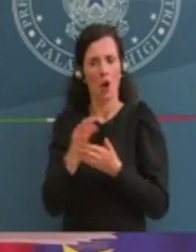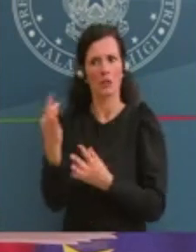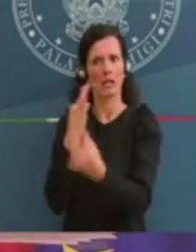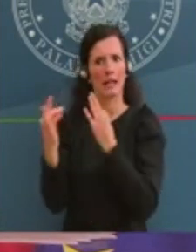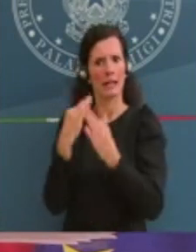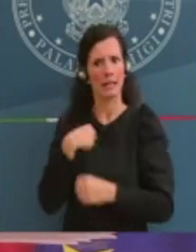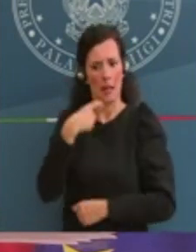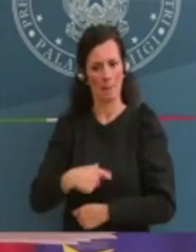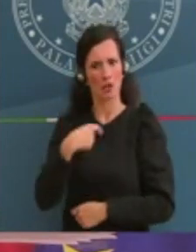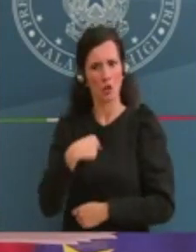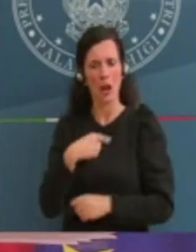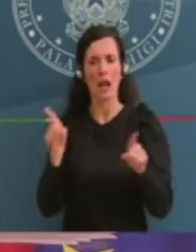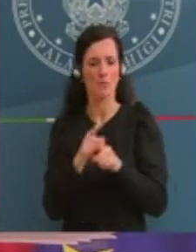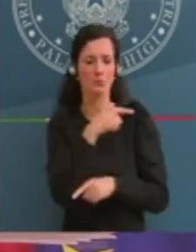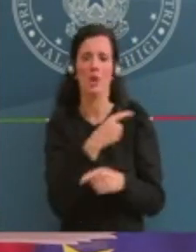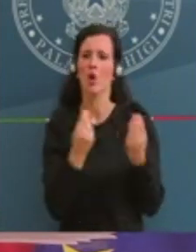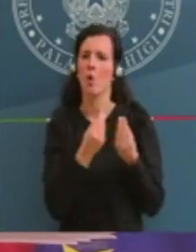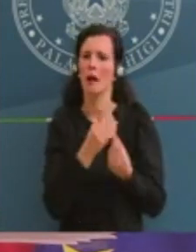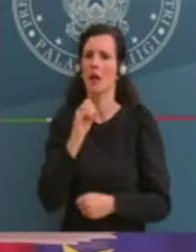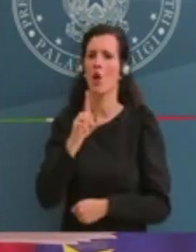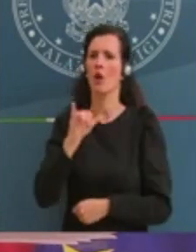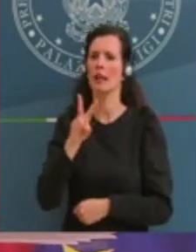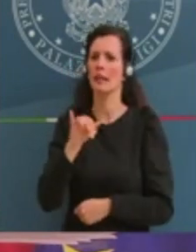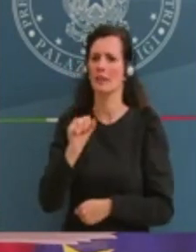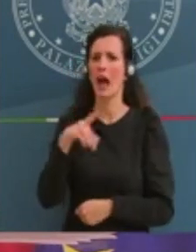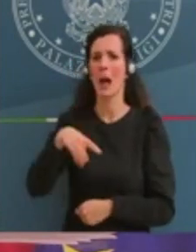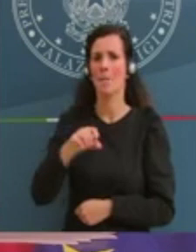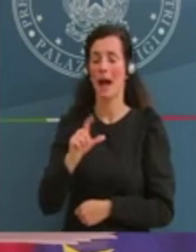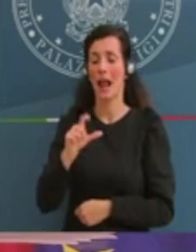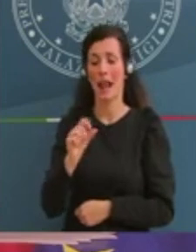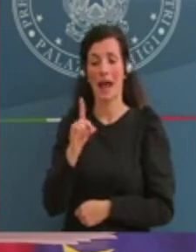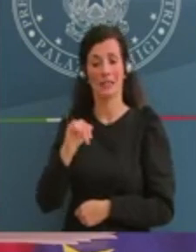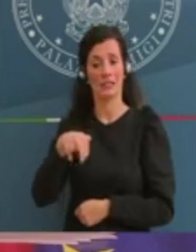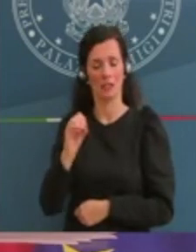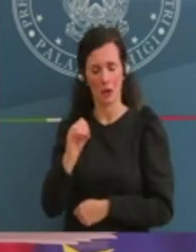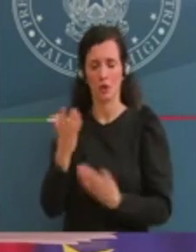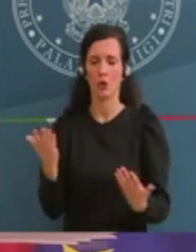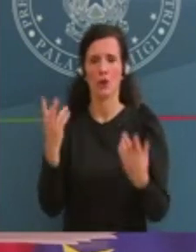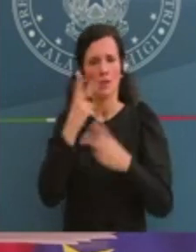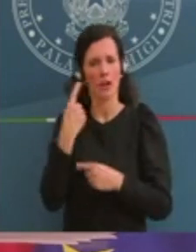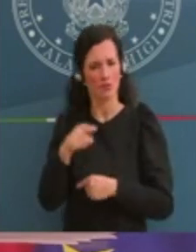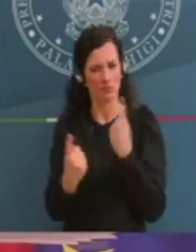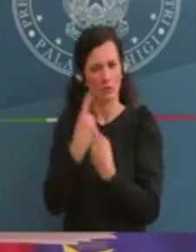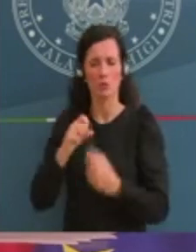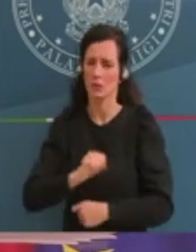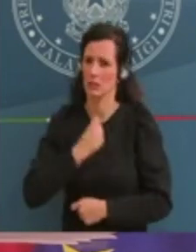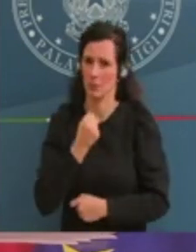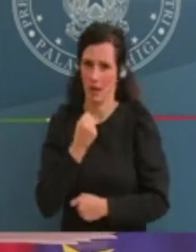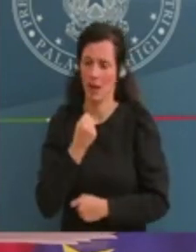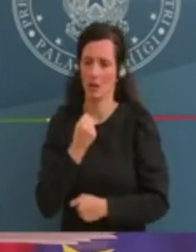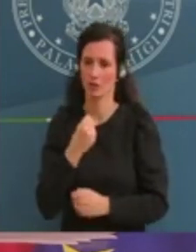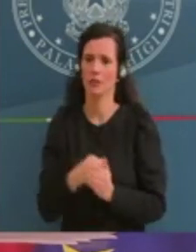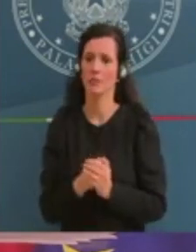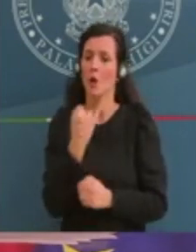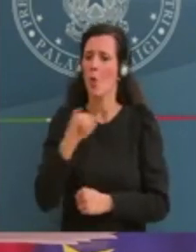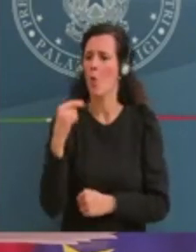ultimo episodio contestato è stato detto che siamo stati a cena il 31 ottobre in un ristorante io e la mia compagna quando